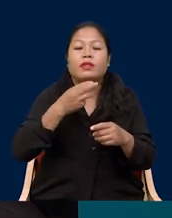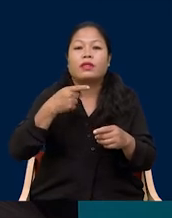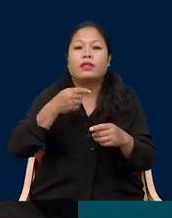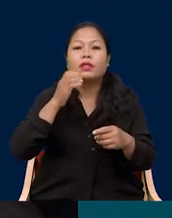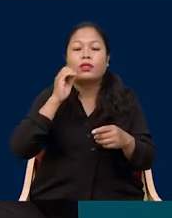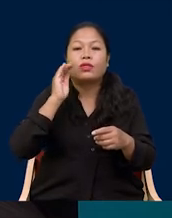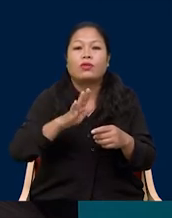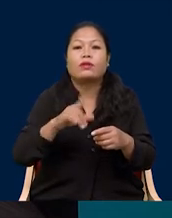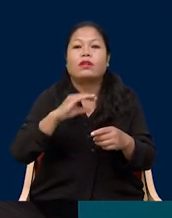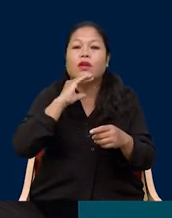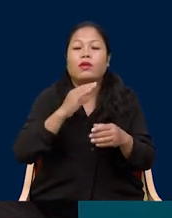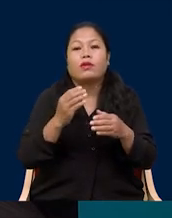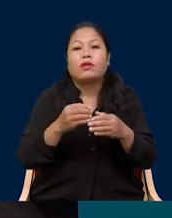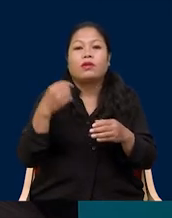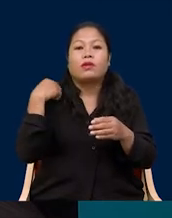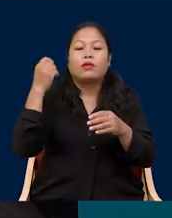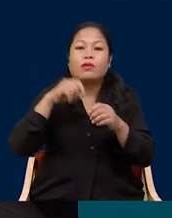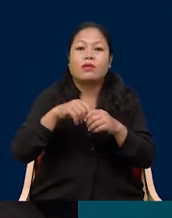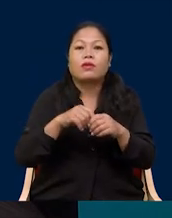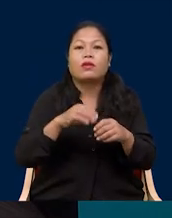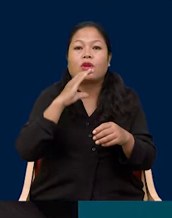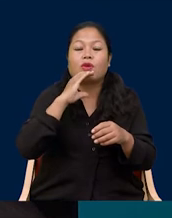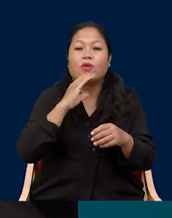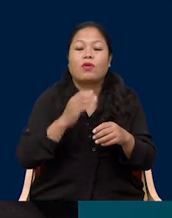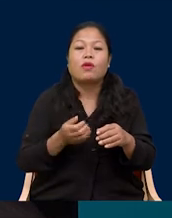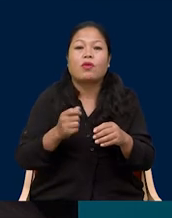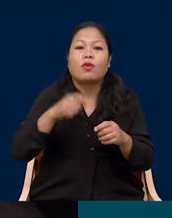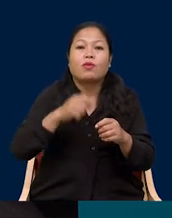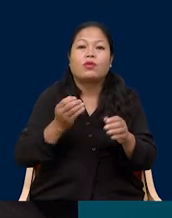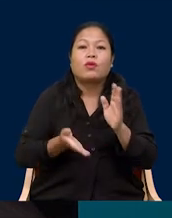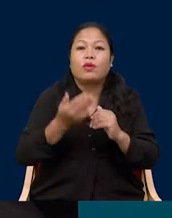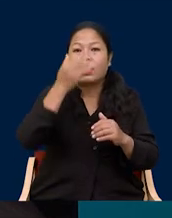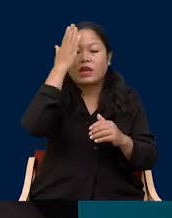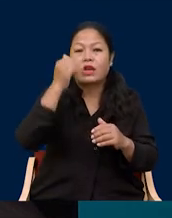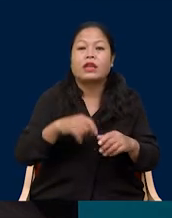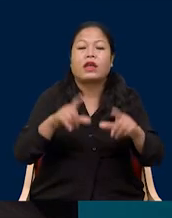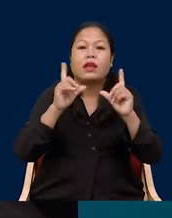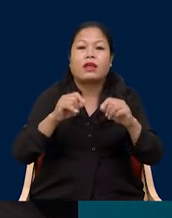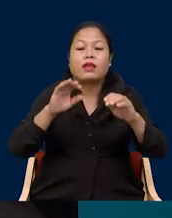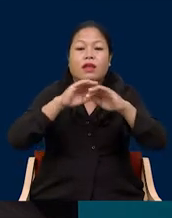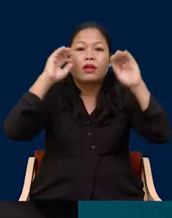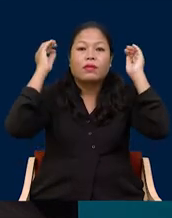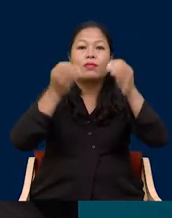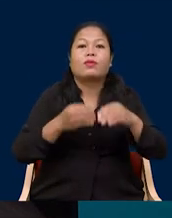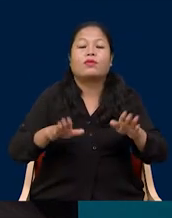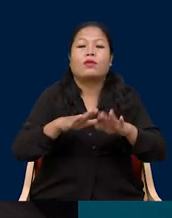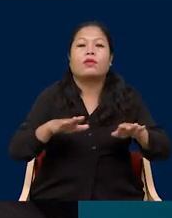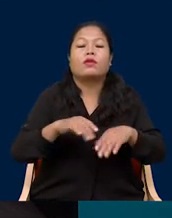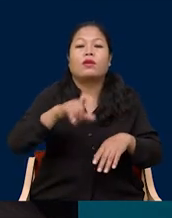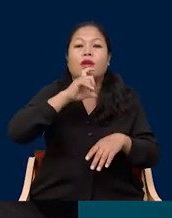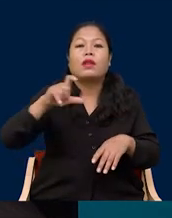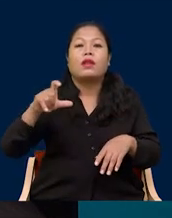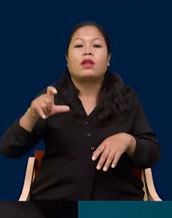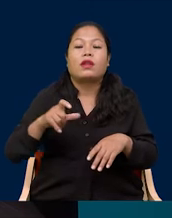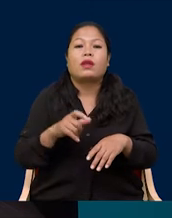तपाईँ त युवा प्रतिनिधि पनि हुनुहुन्छ, युवाको मुद्दा उठाउन किन जरुरी छ र विश्व मञ्चमा नेपाली